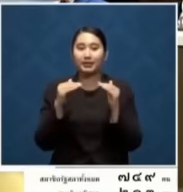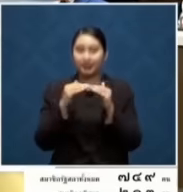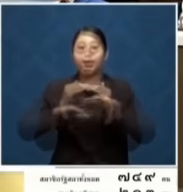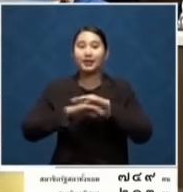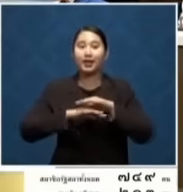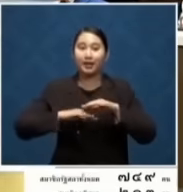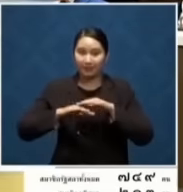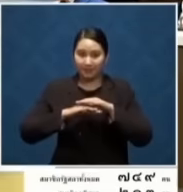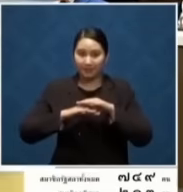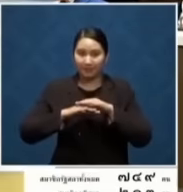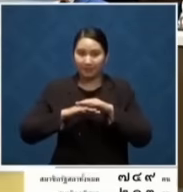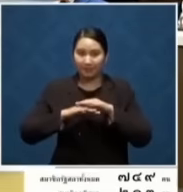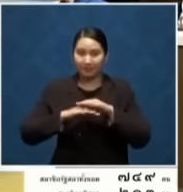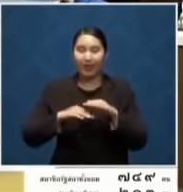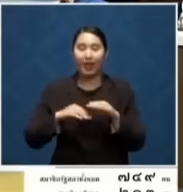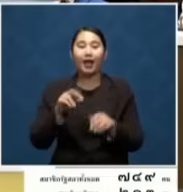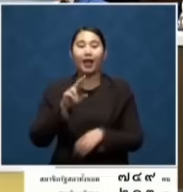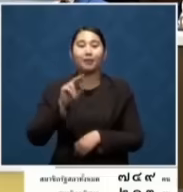ระบบยุติธรรม